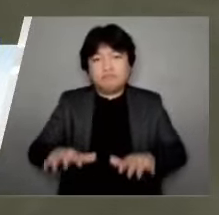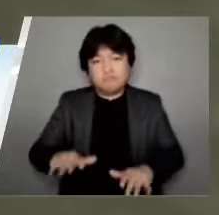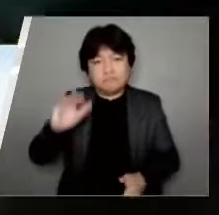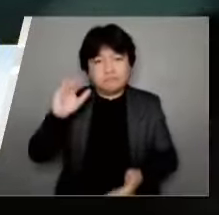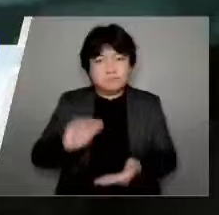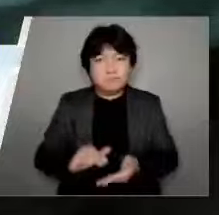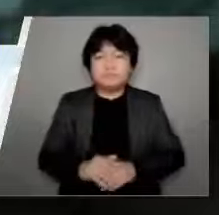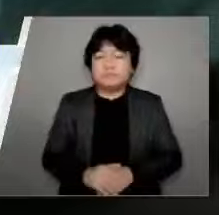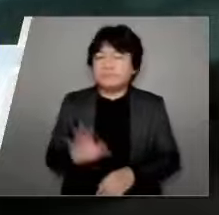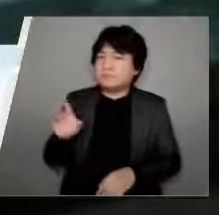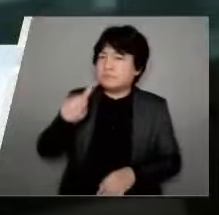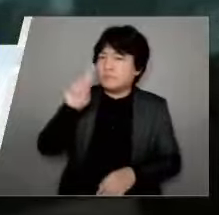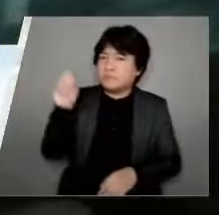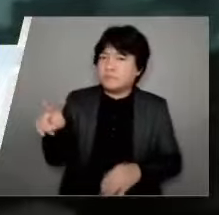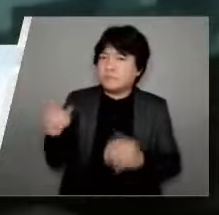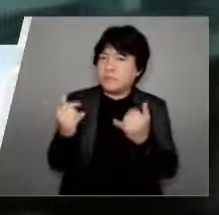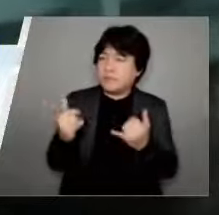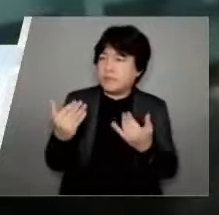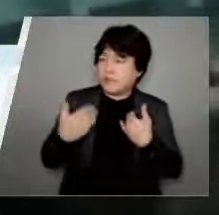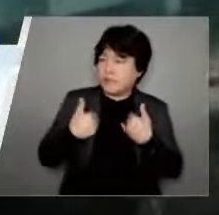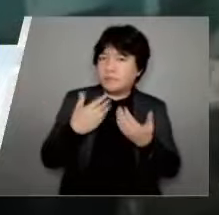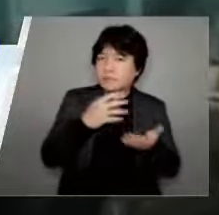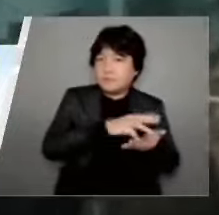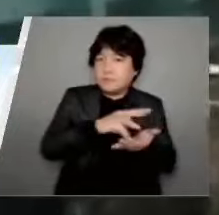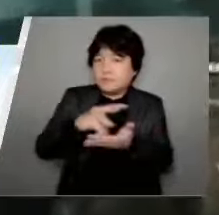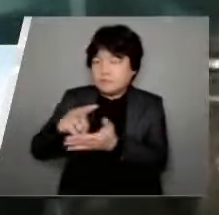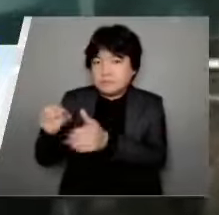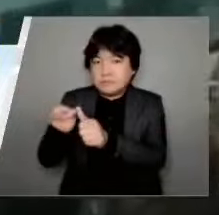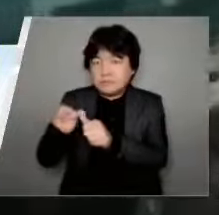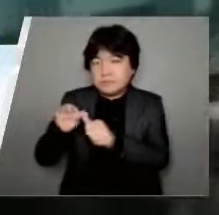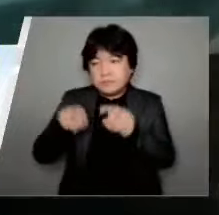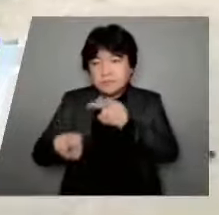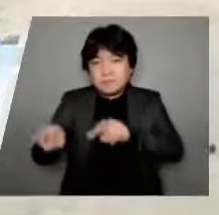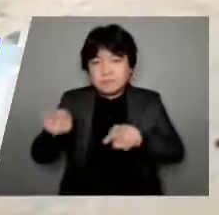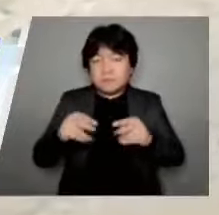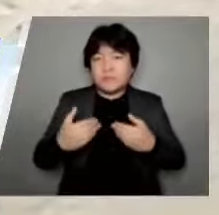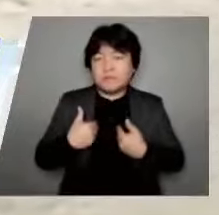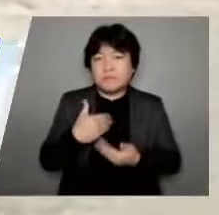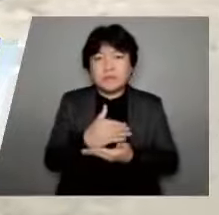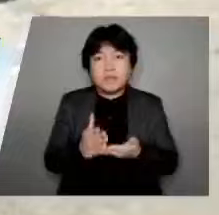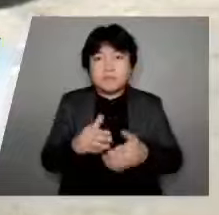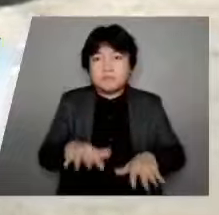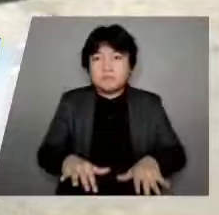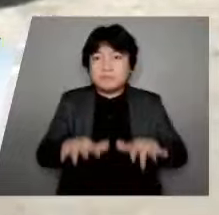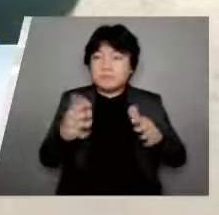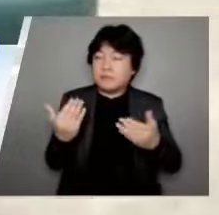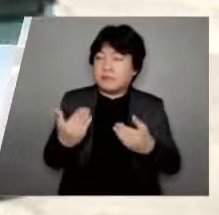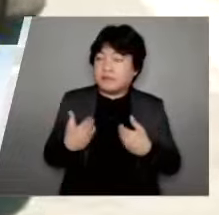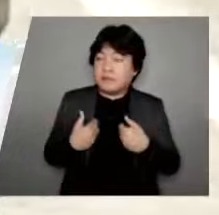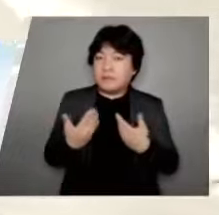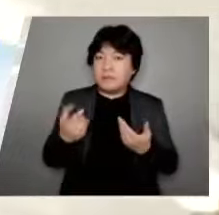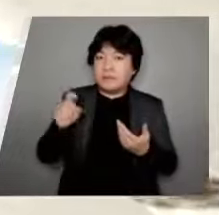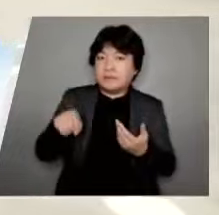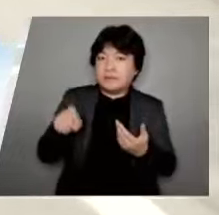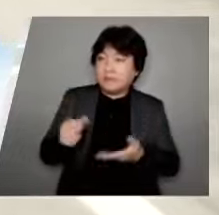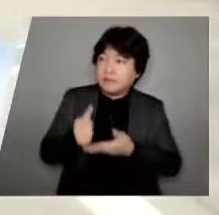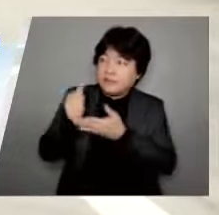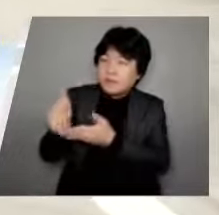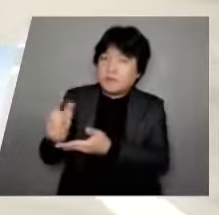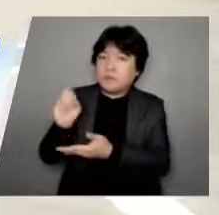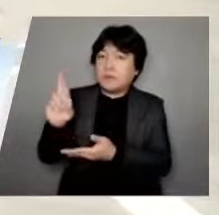mga lugar pa po ba tayo na tinututukan? Siguro yung mga perennially binabaha. Meron pa po ba mga kailangan ng tulong or